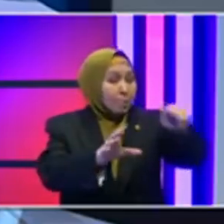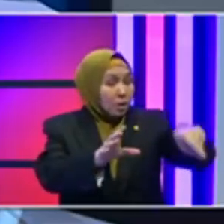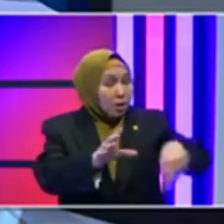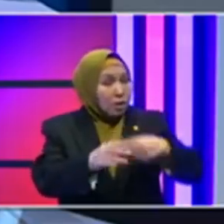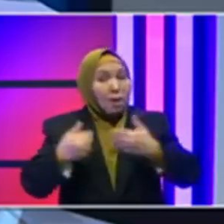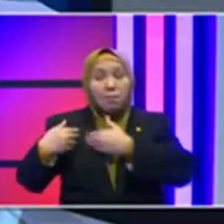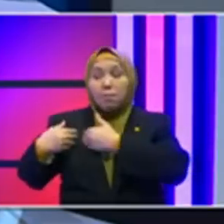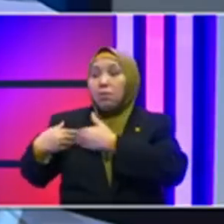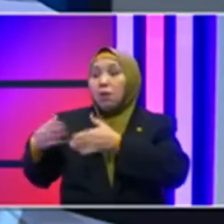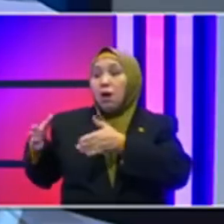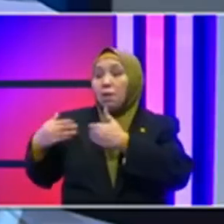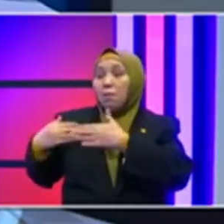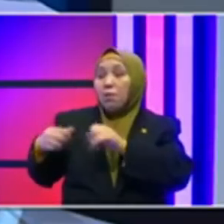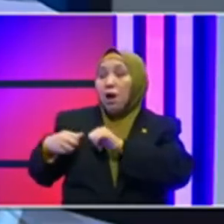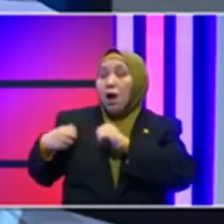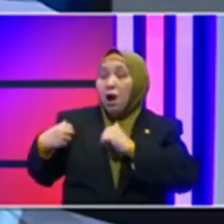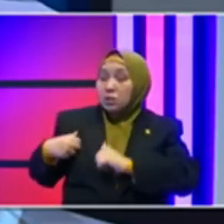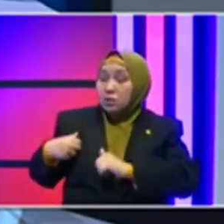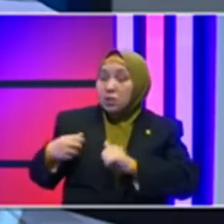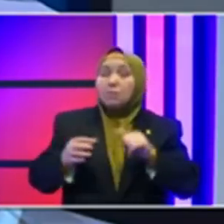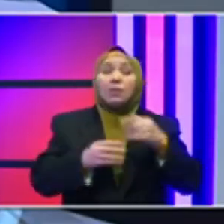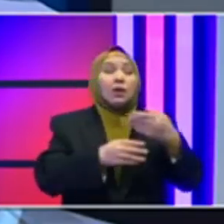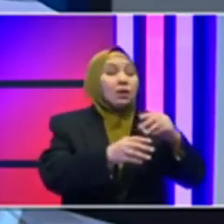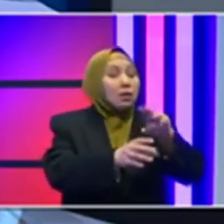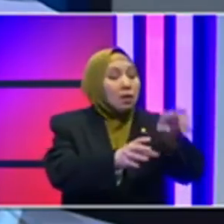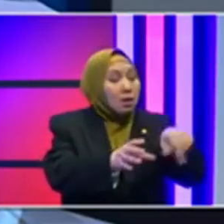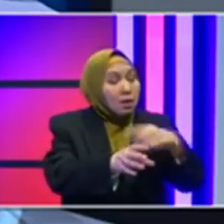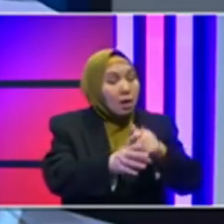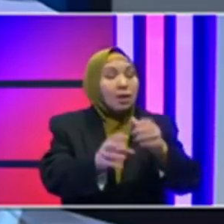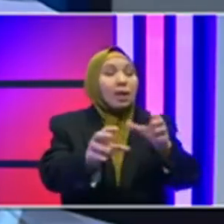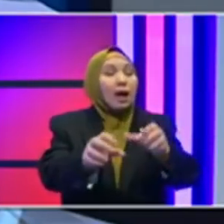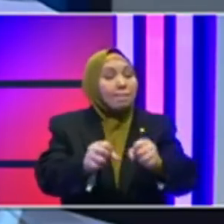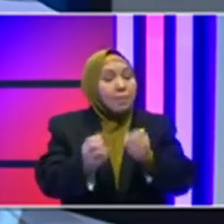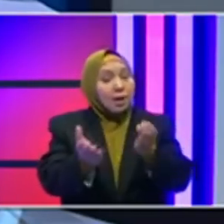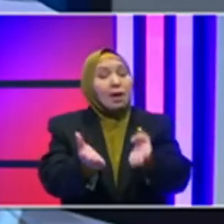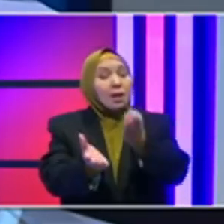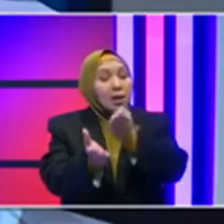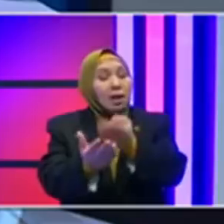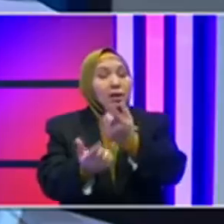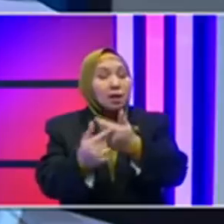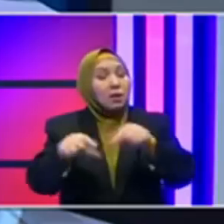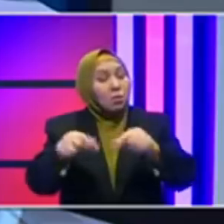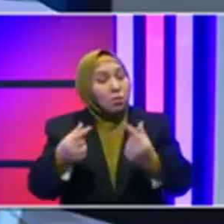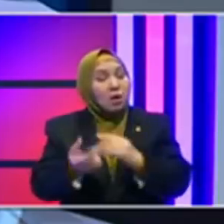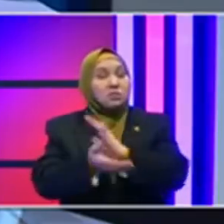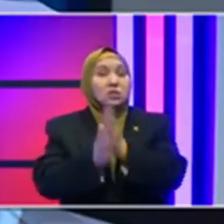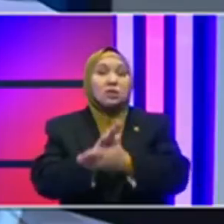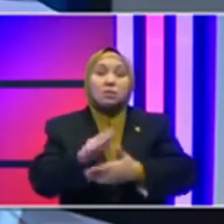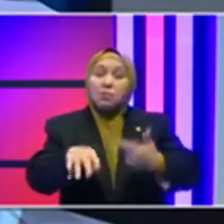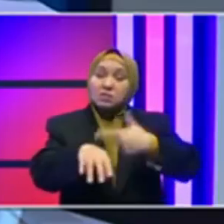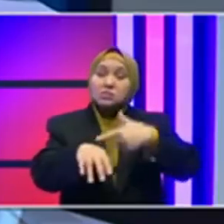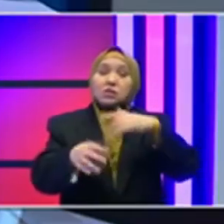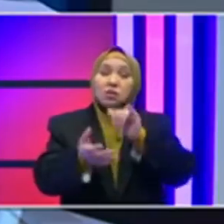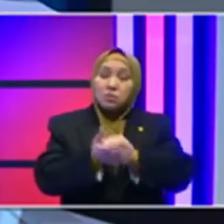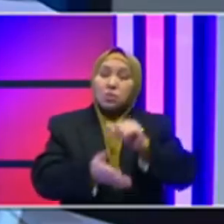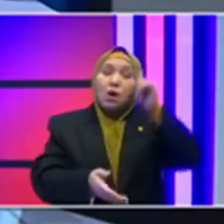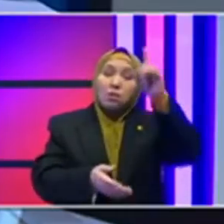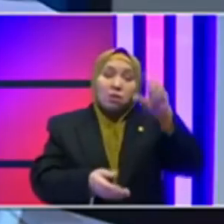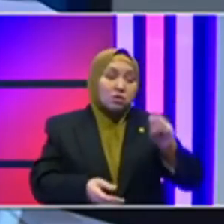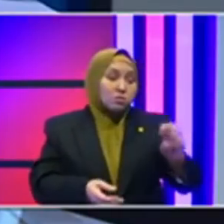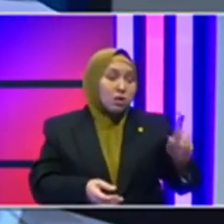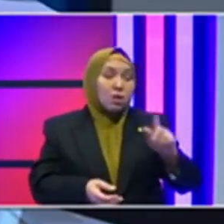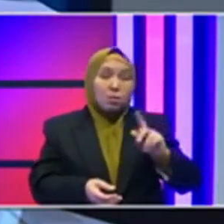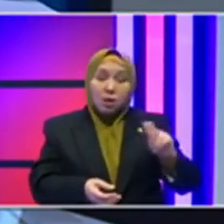hati mereka mereka yang ingin mendapatkan hidayah daripada Alquran maka dengan ketika itulah Allah Subhanahu